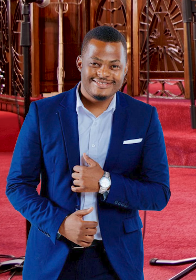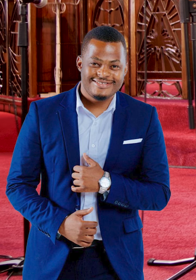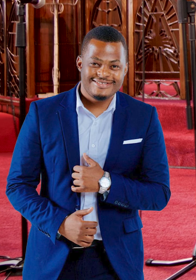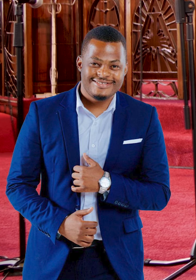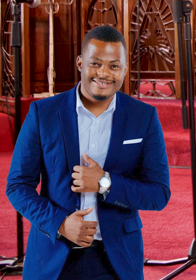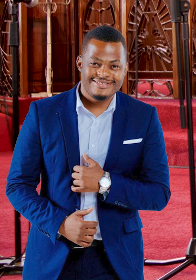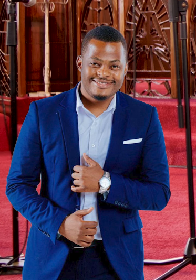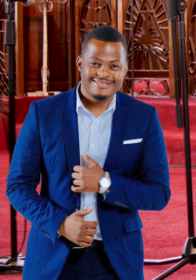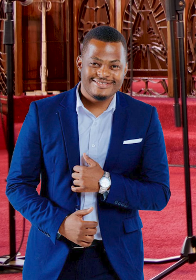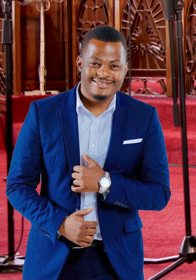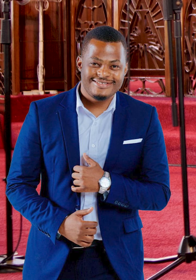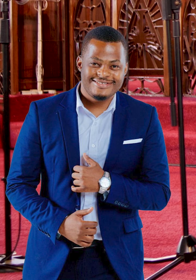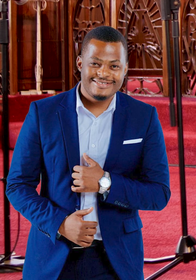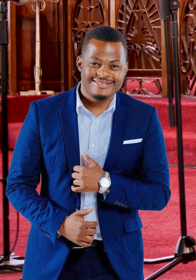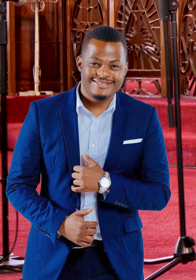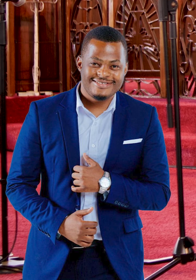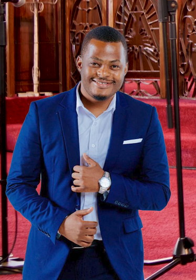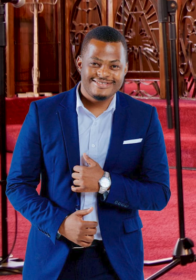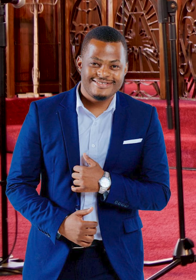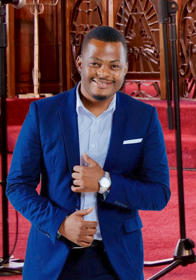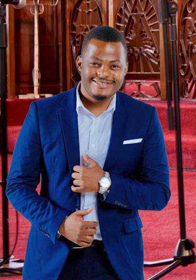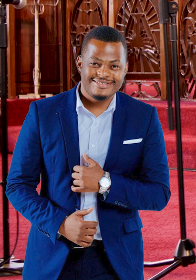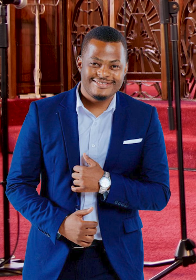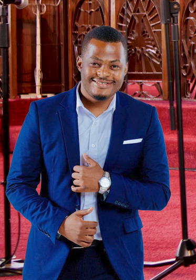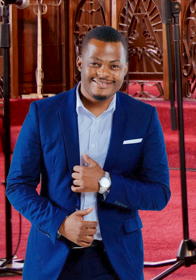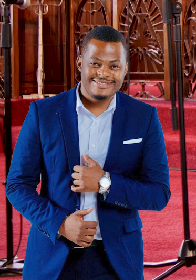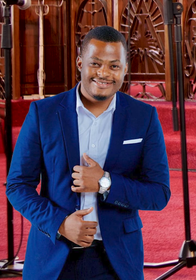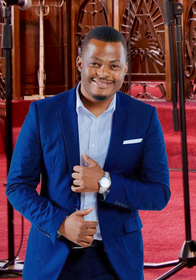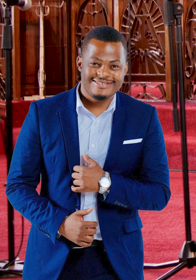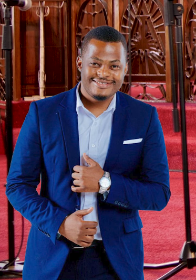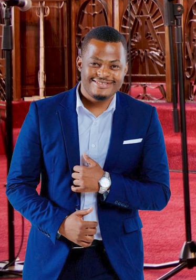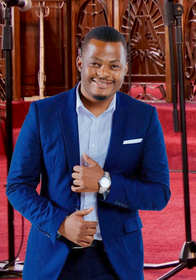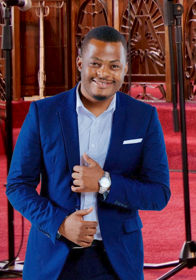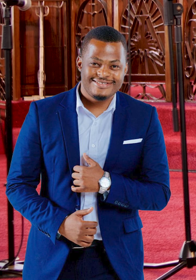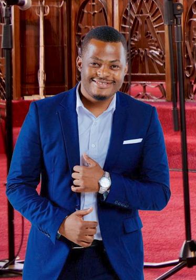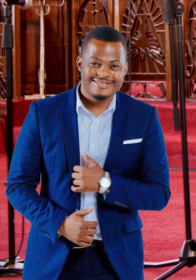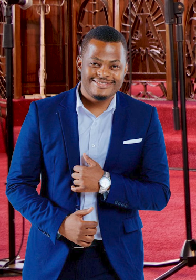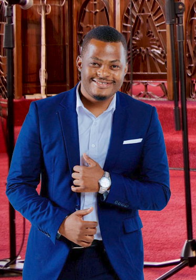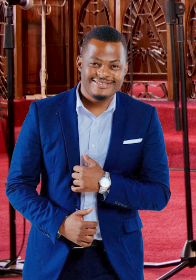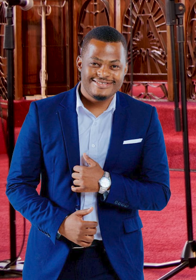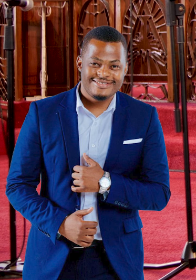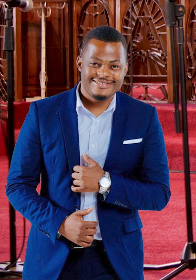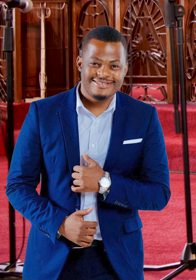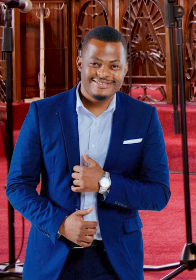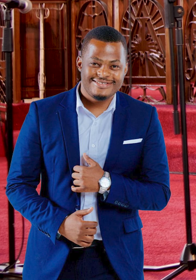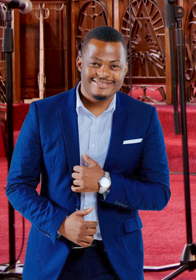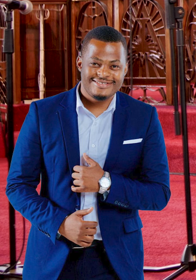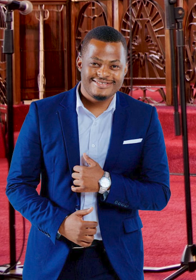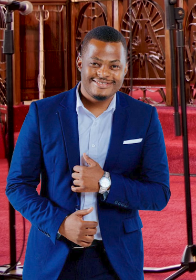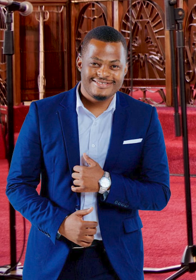familia. Ombeni alikuwa ni mfanyakazi mwenzetu lakini pia alikuwa ni mwanafamilia wa KY2, Quantum Infinity,